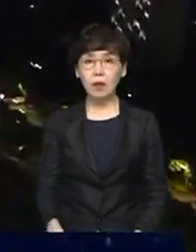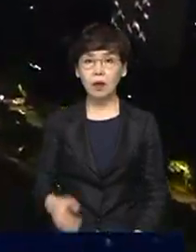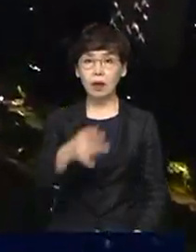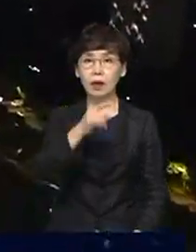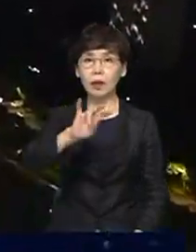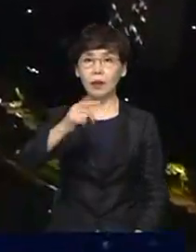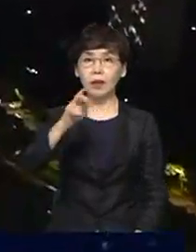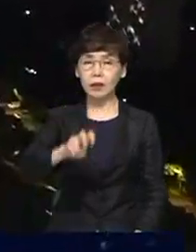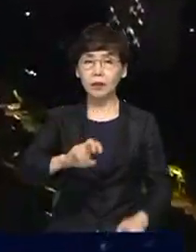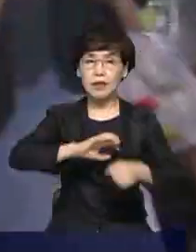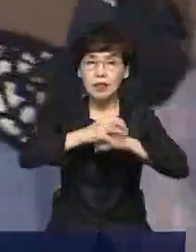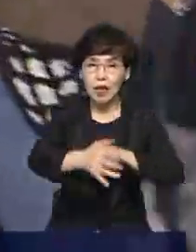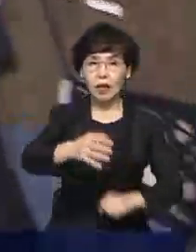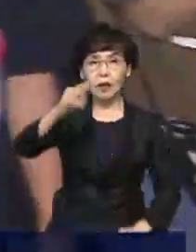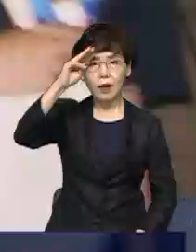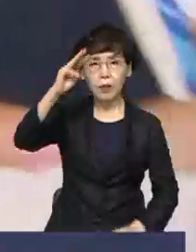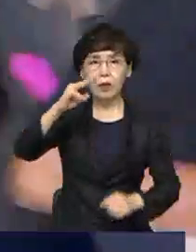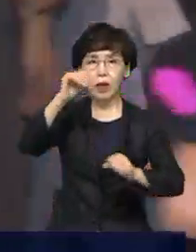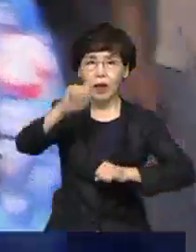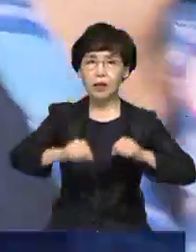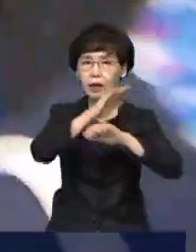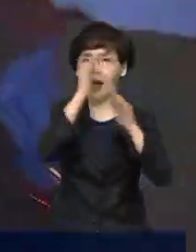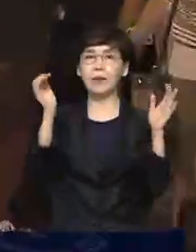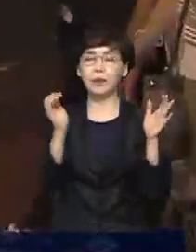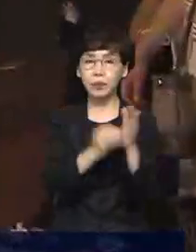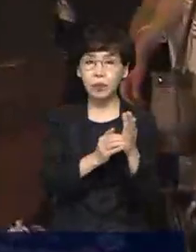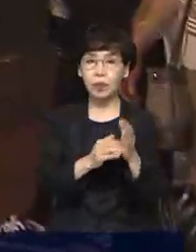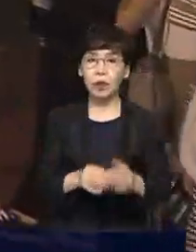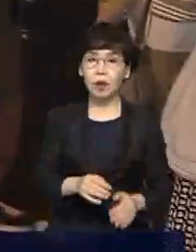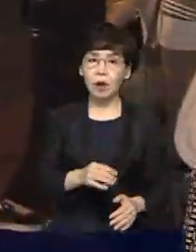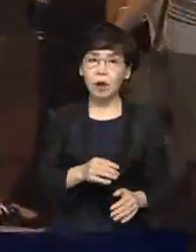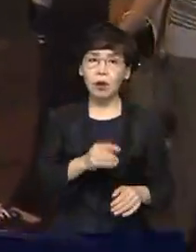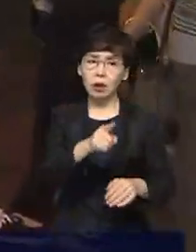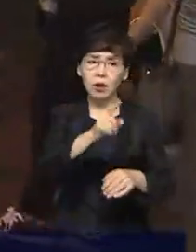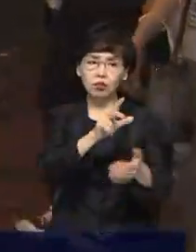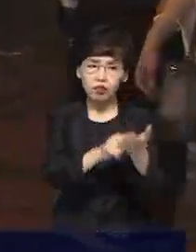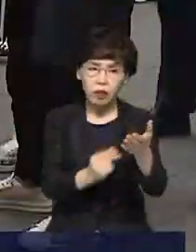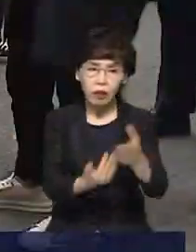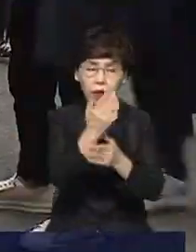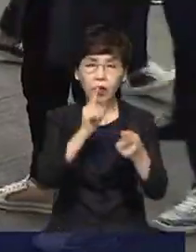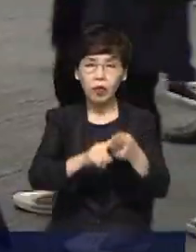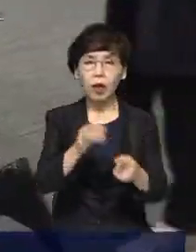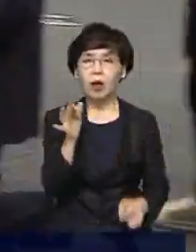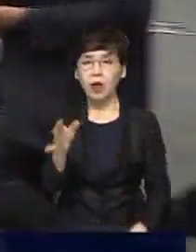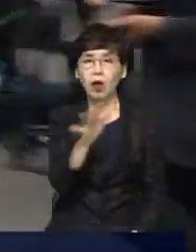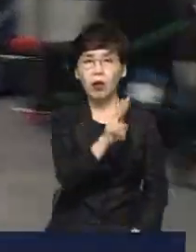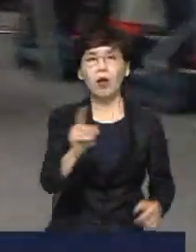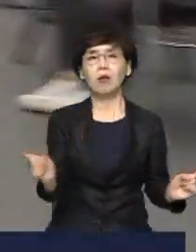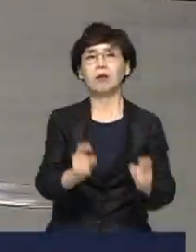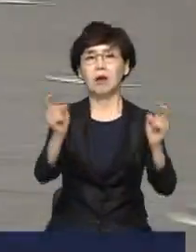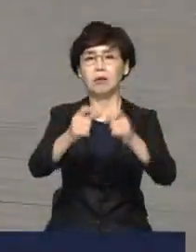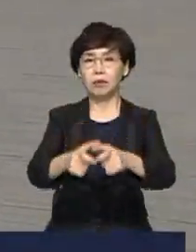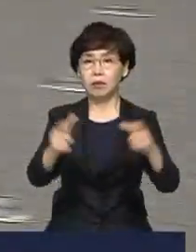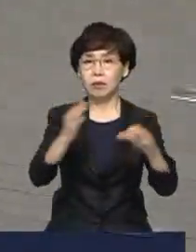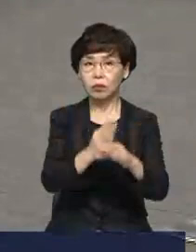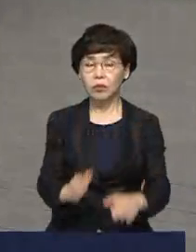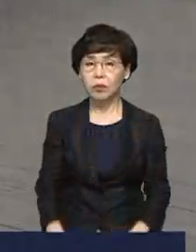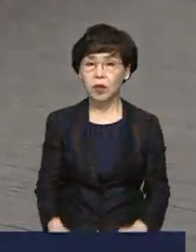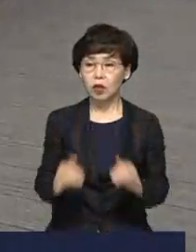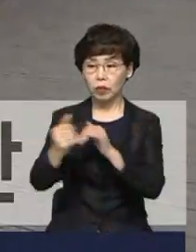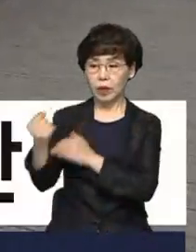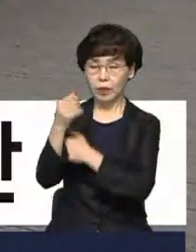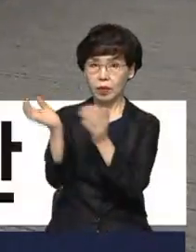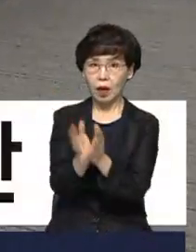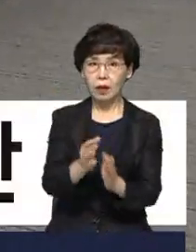새만금 세계 스카우트 잼버리 대회가 폐막하면서 파행 원인에 대한 여야의 책임 공방이 확산하고 있습니다.